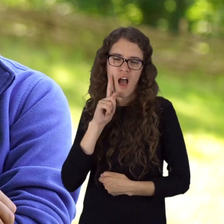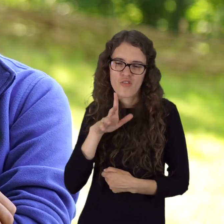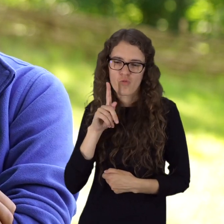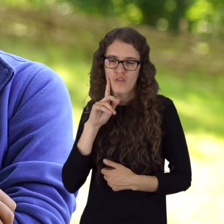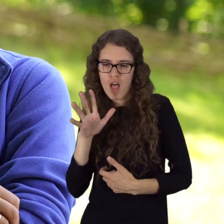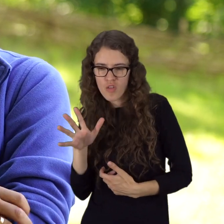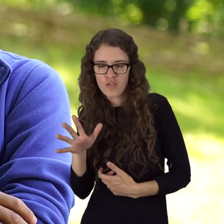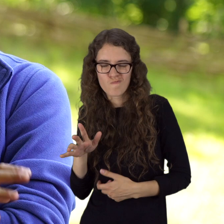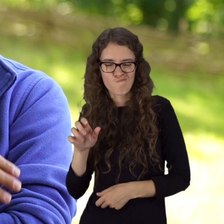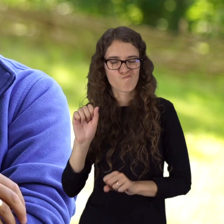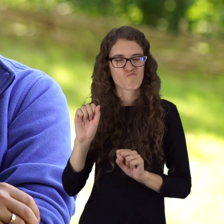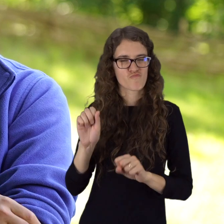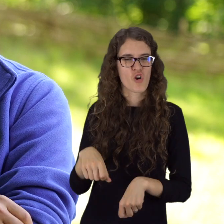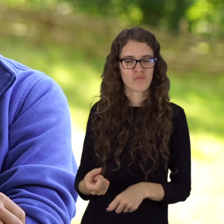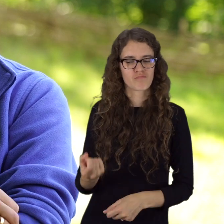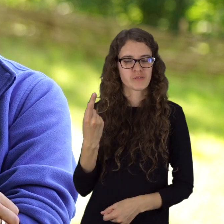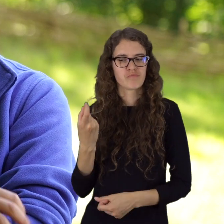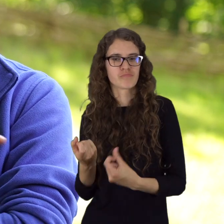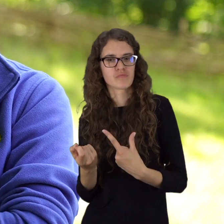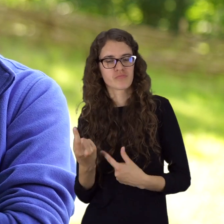rate, apatijos gal tokios tikrai gali,